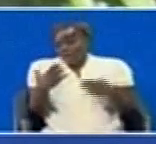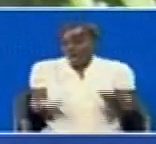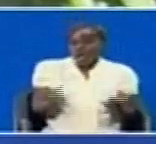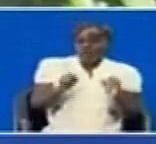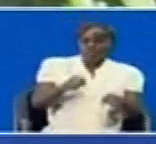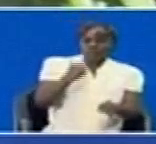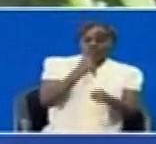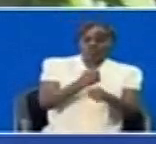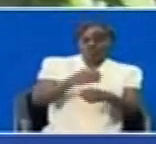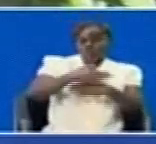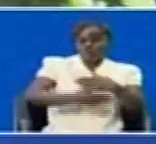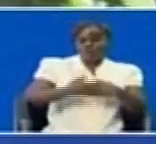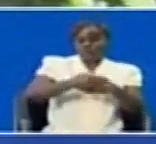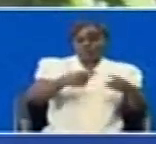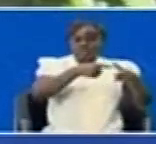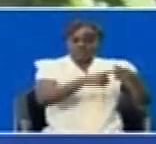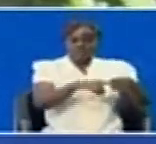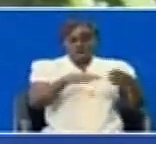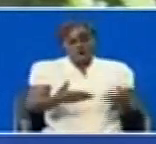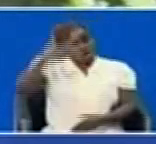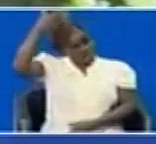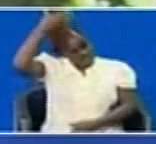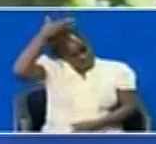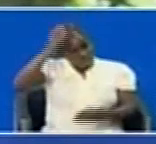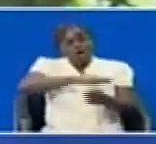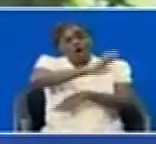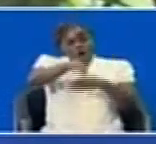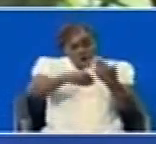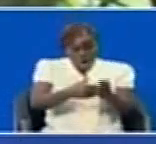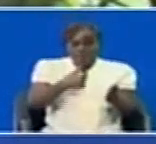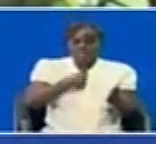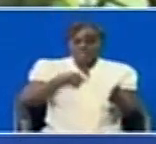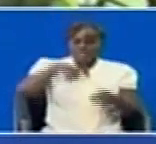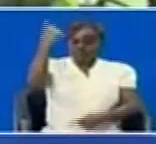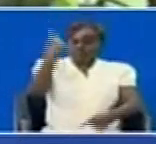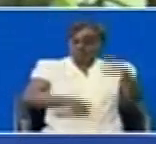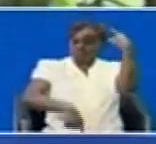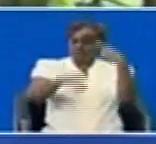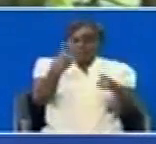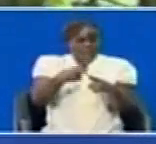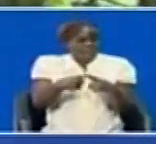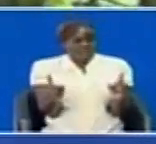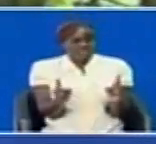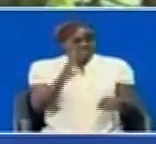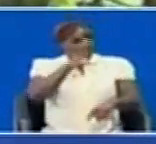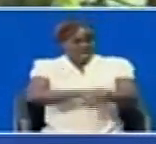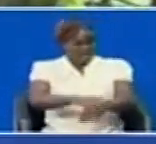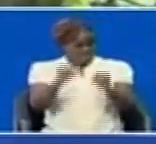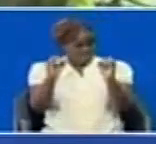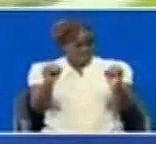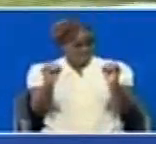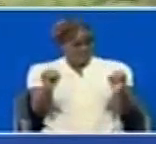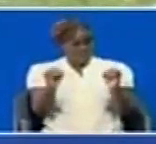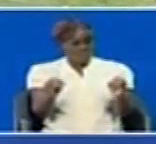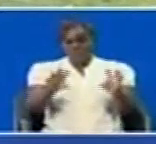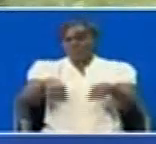computer engineering, ya nursing, and all those nilikuwa nimekuwa qualified. And then unapata ujapata any of them,